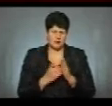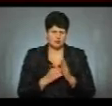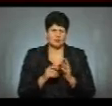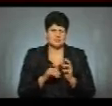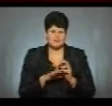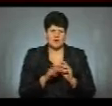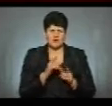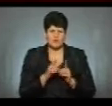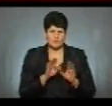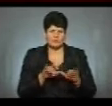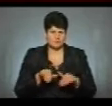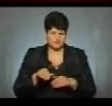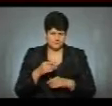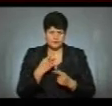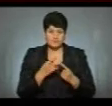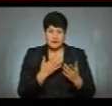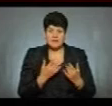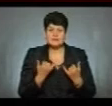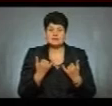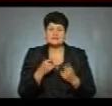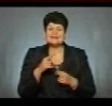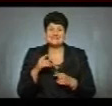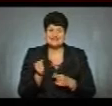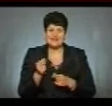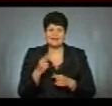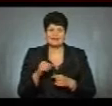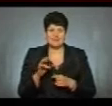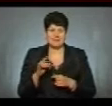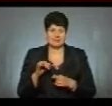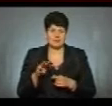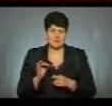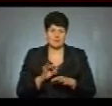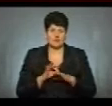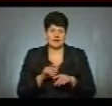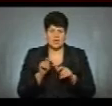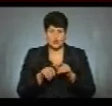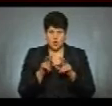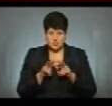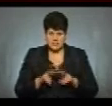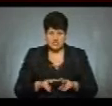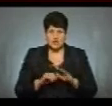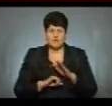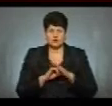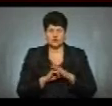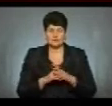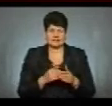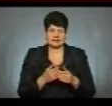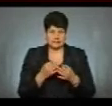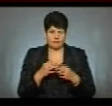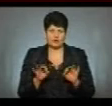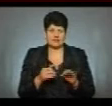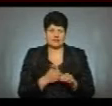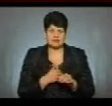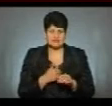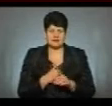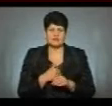реформу ми обов'язково згадаємо. За даними проведеного дослідження Фондом демократичної ініціативи імені